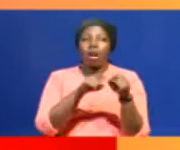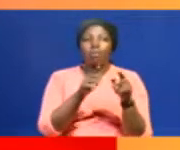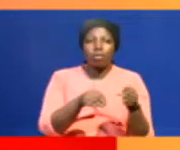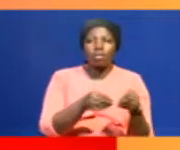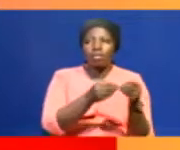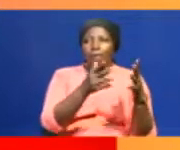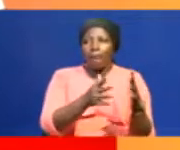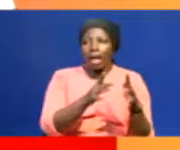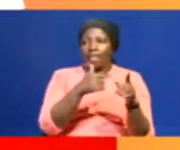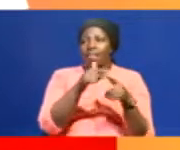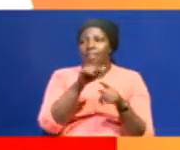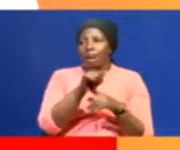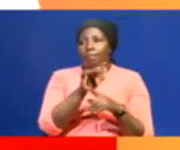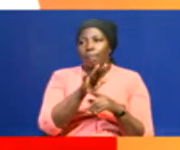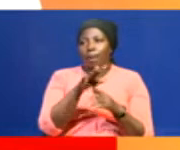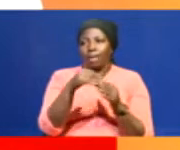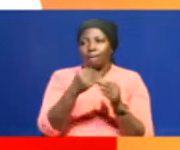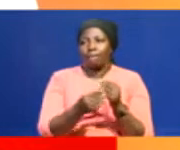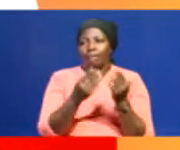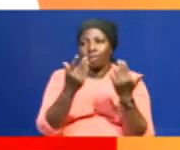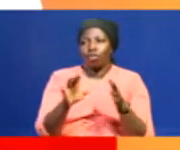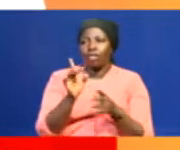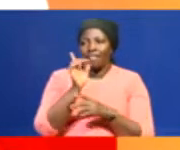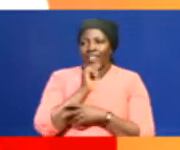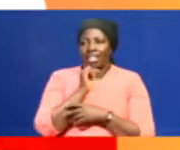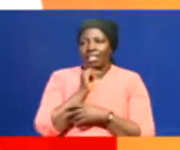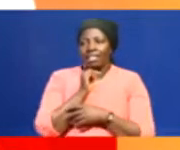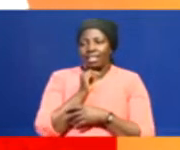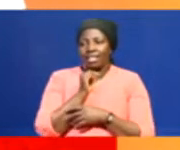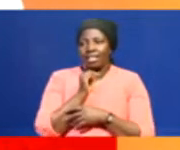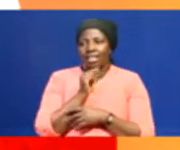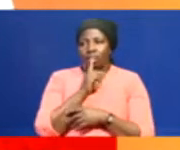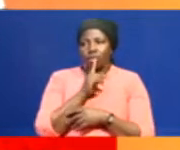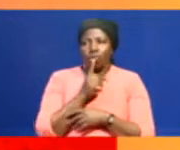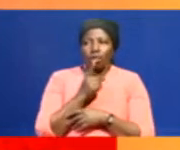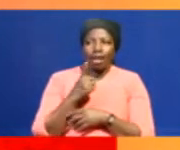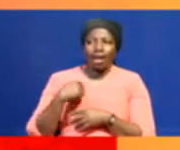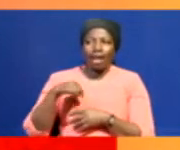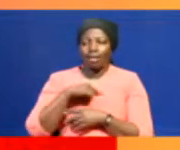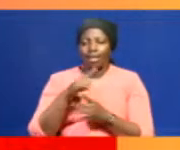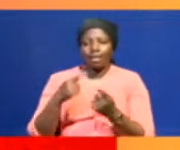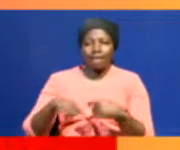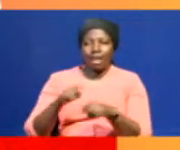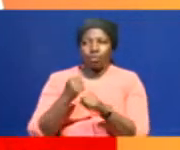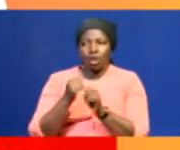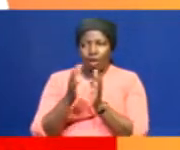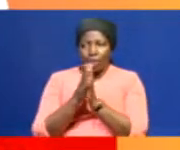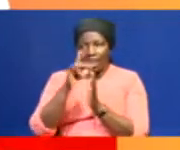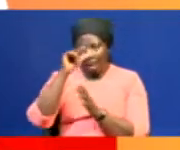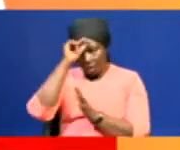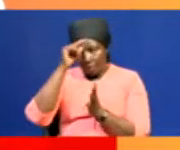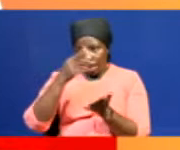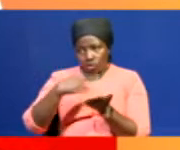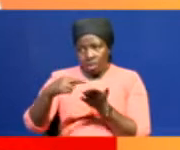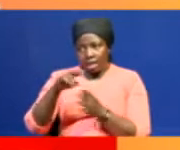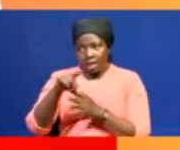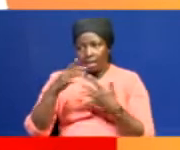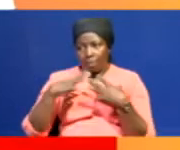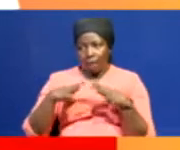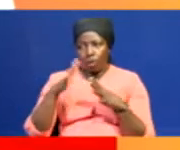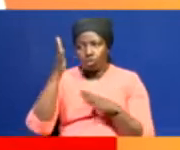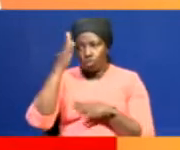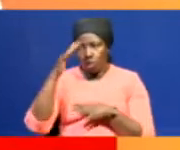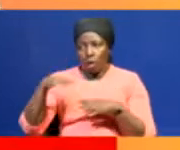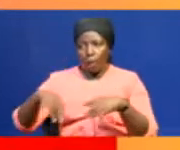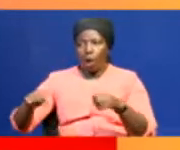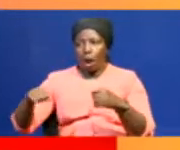alitupa kwa maana haiko kwa database yao. Ndio tunajaribu kuweza kufanya na serikali tuweze kuregister hao watu, tujue bodaboda ni